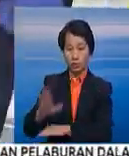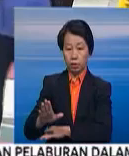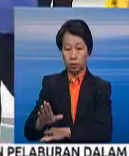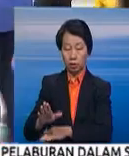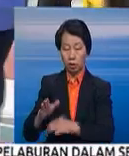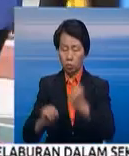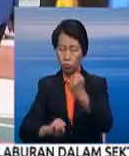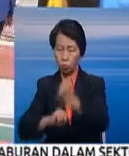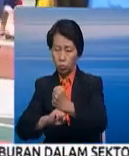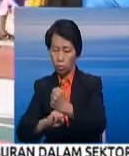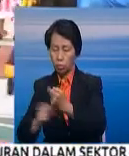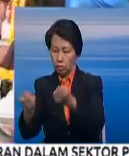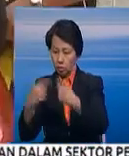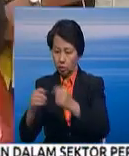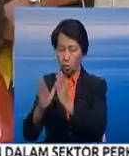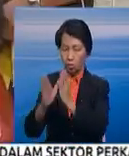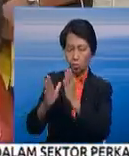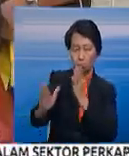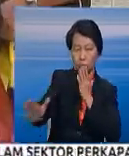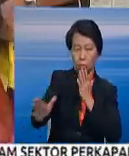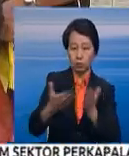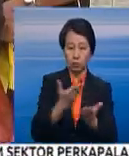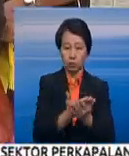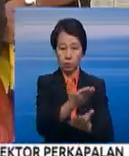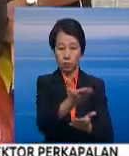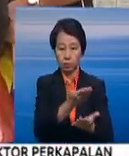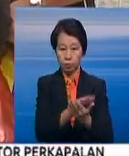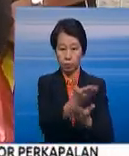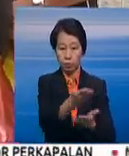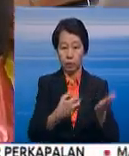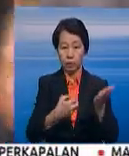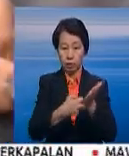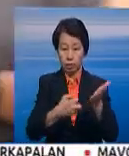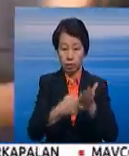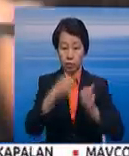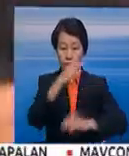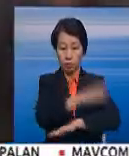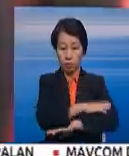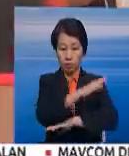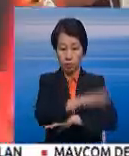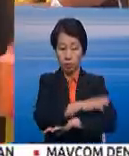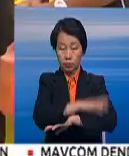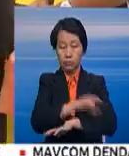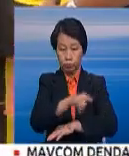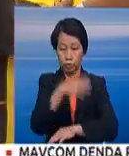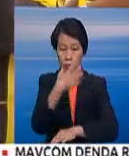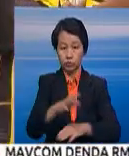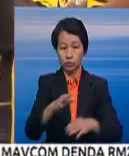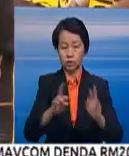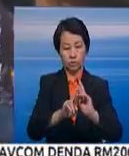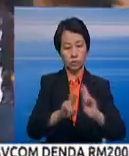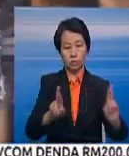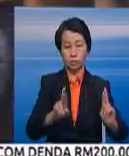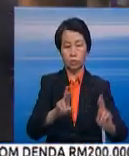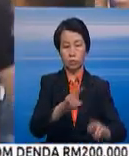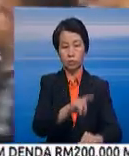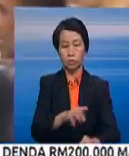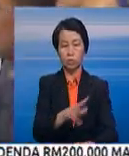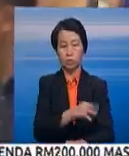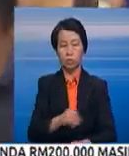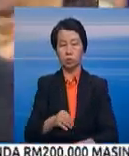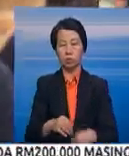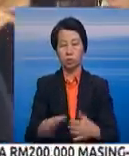kelibat penyokong juga sudah mula beratur untuk membeli di pintu-pintu, untuk membeli tiket di pintu-pintu yang telah pun disediakan.